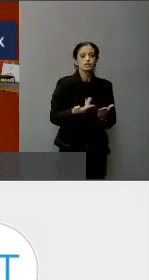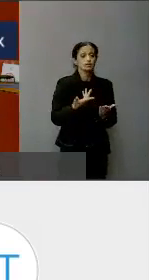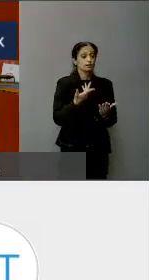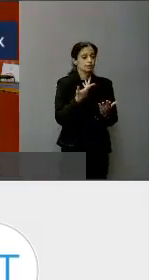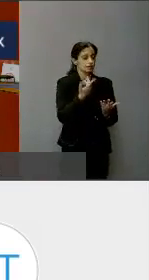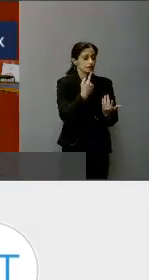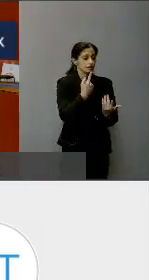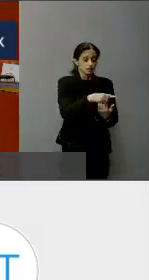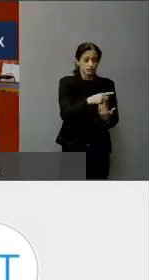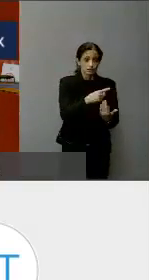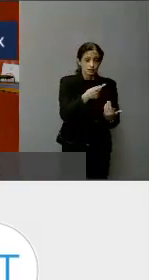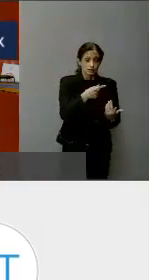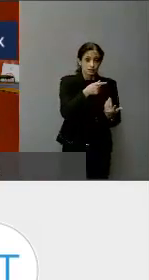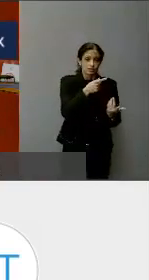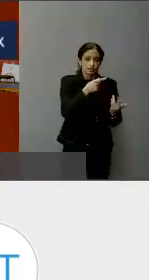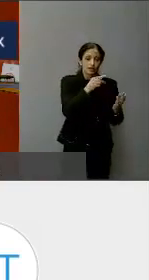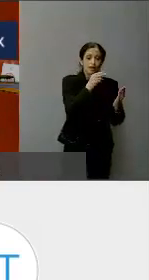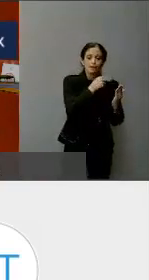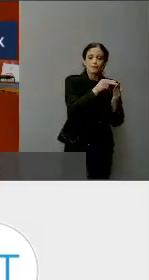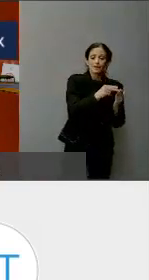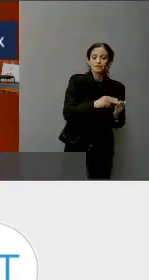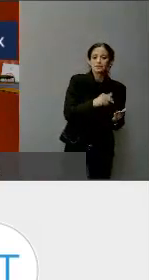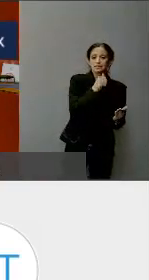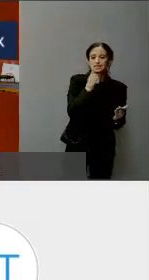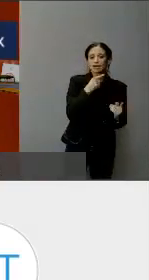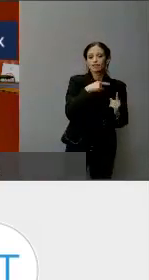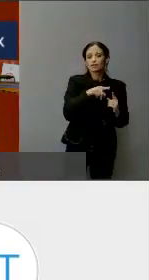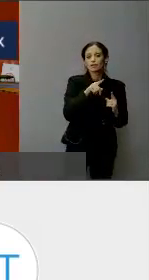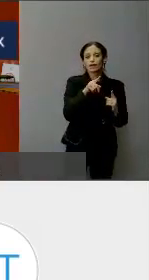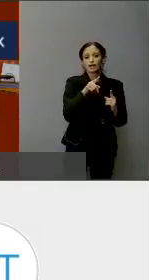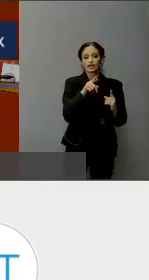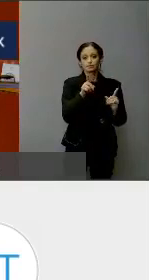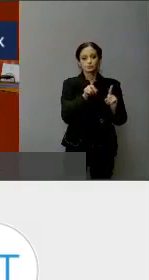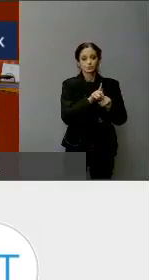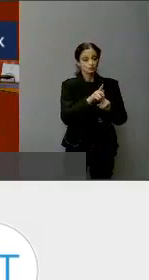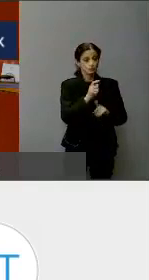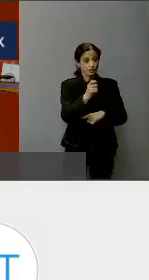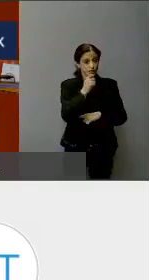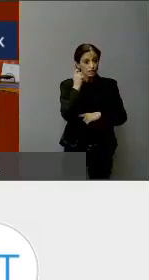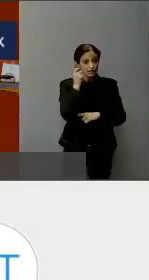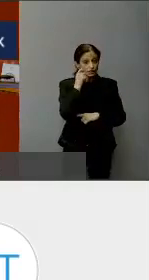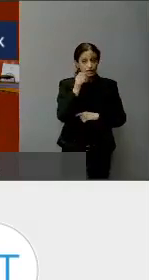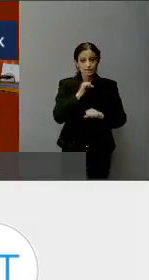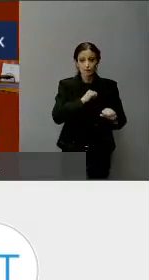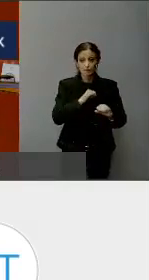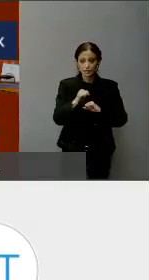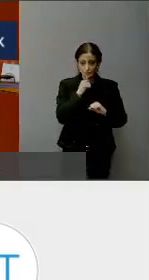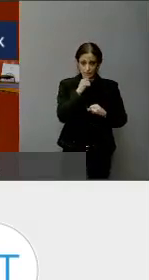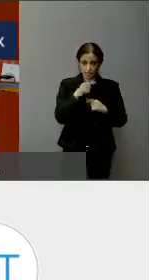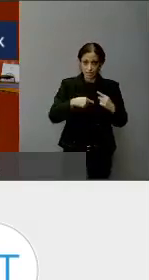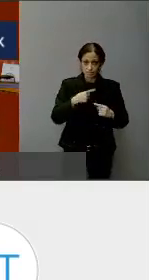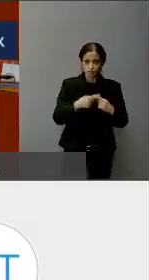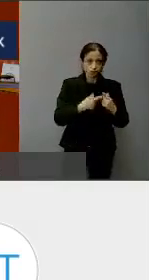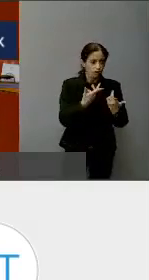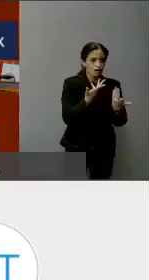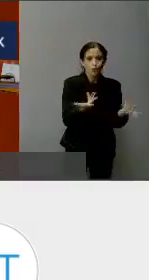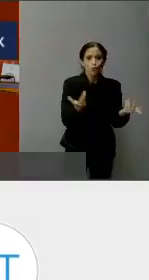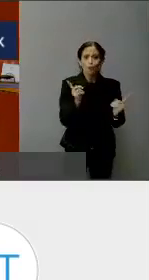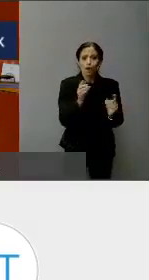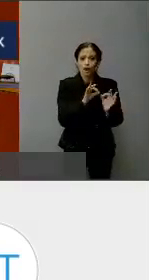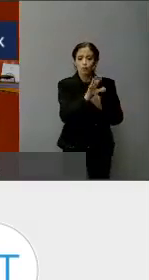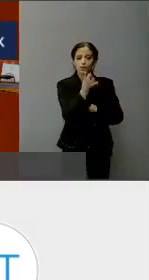cercare di evidenziare questo interesse che l'amministrazione che questi terreni siano coltivati perché in questo momento